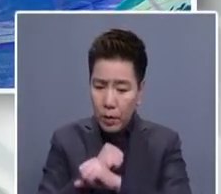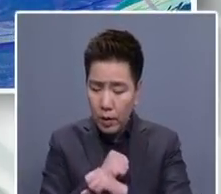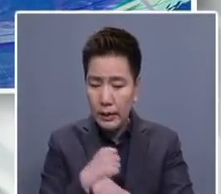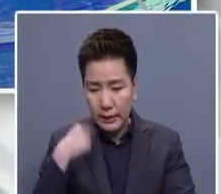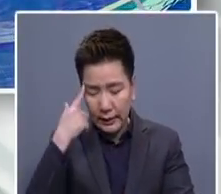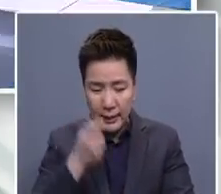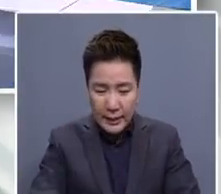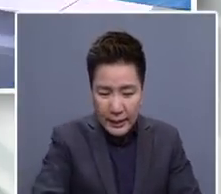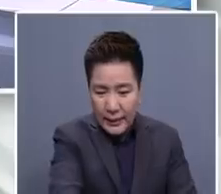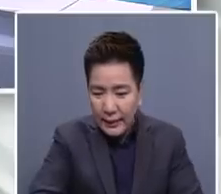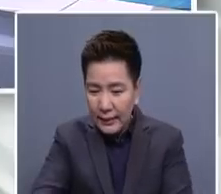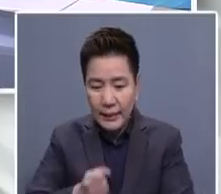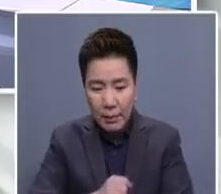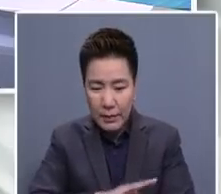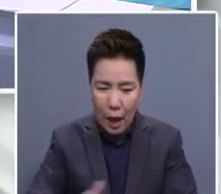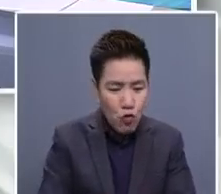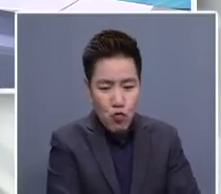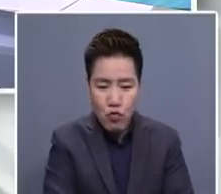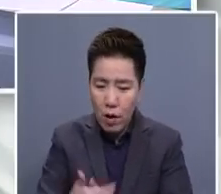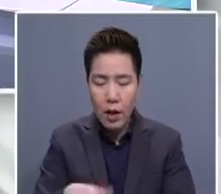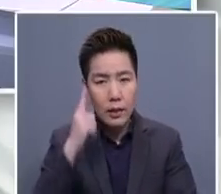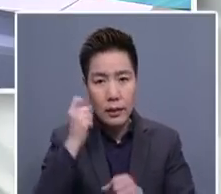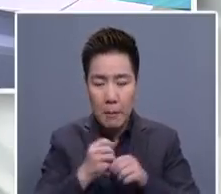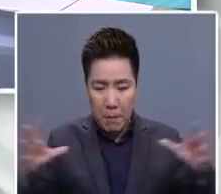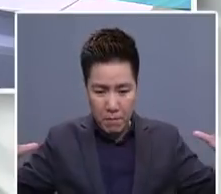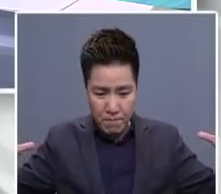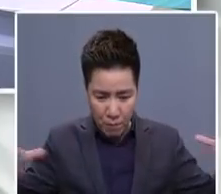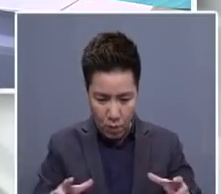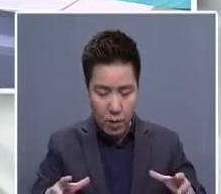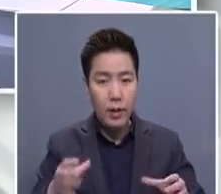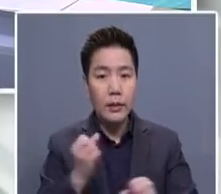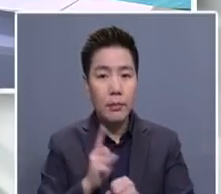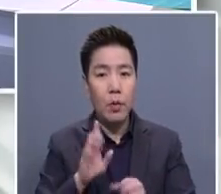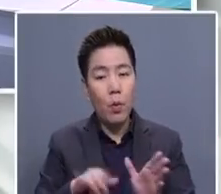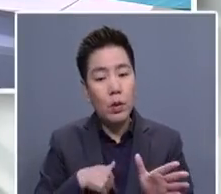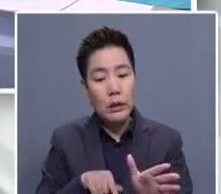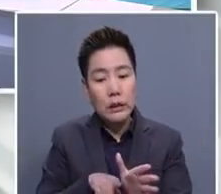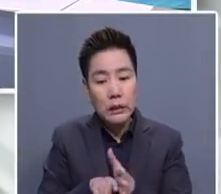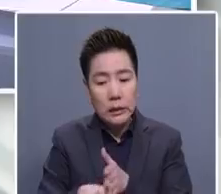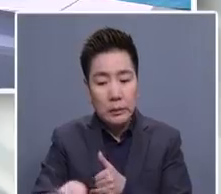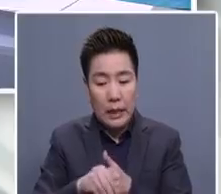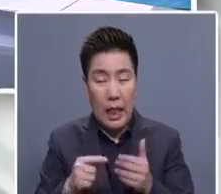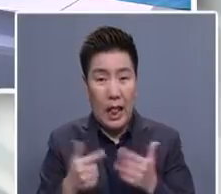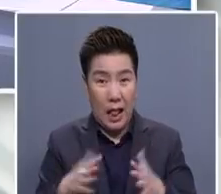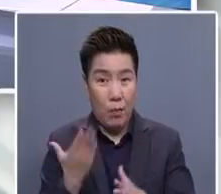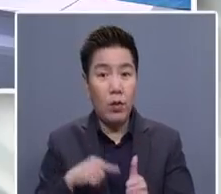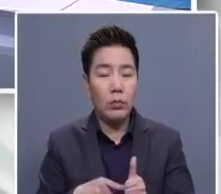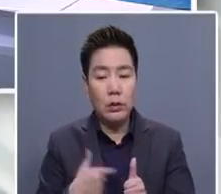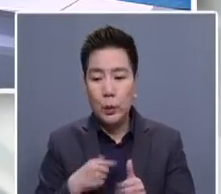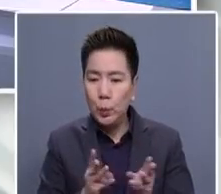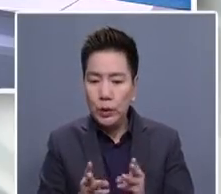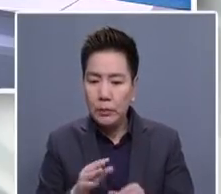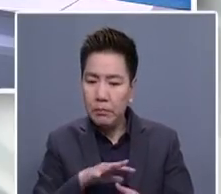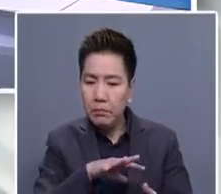บิ๊กคลีนนิ่งแล้วเนี่ยค่ะเราจะจำกัดวงยังไงดีคะเพื่อไม่ให้เป็นการแพร่ระบาดรวมถึงคนที่ติดเชื้ออยู่ก่อนหน้านี้คะเราควบคุมหรือว่าเรากัก